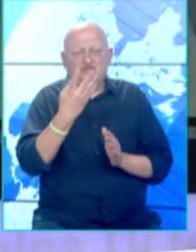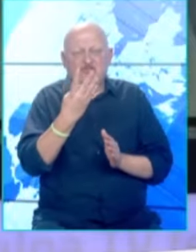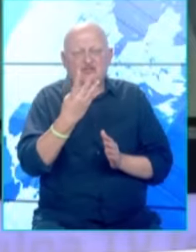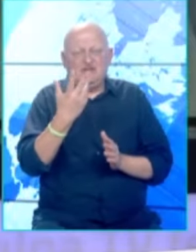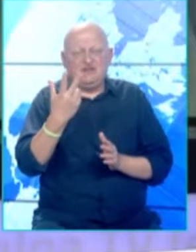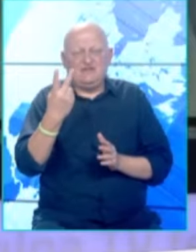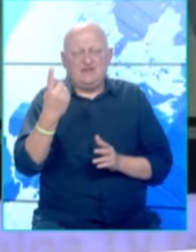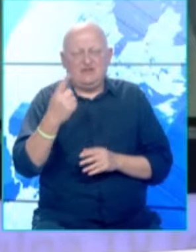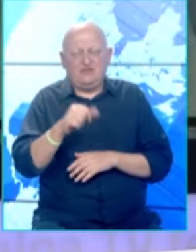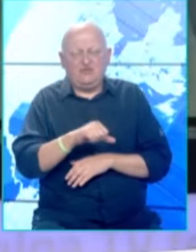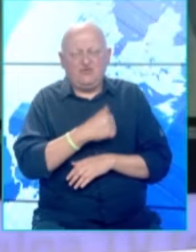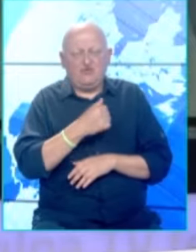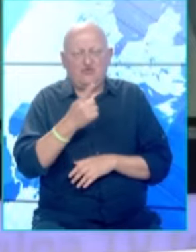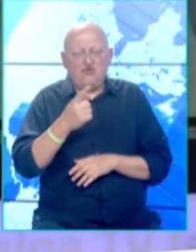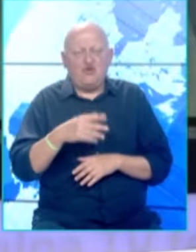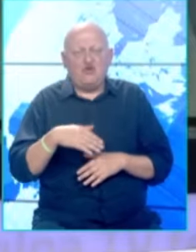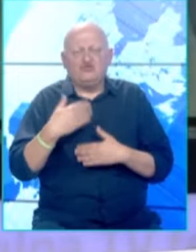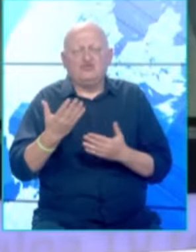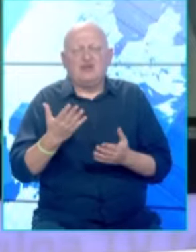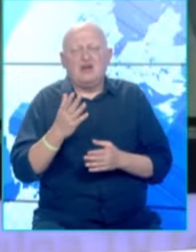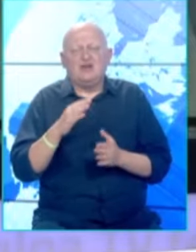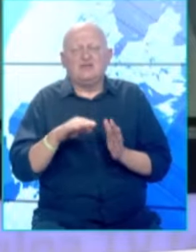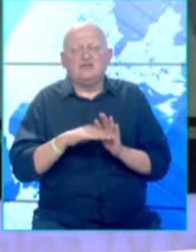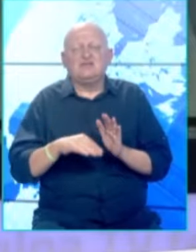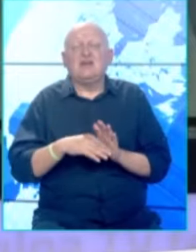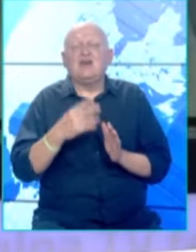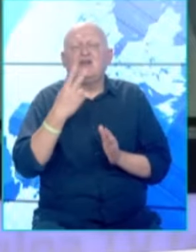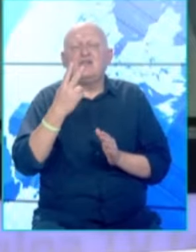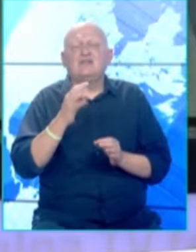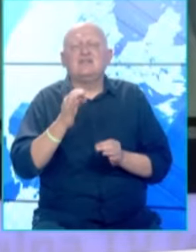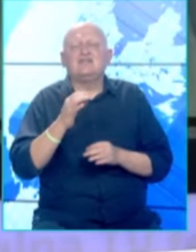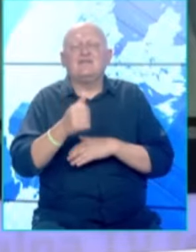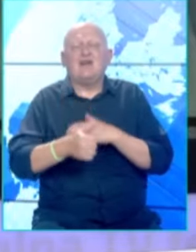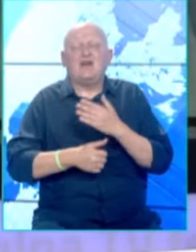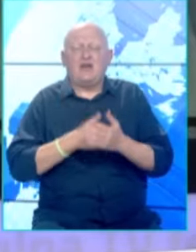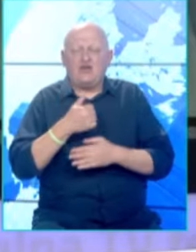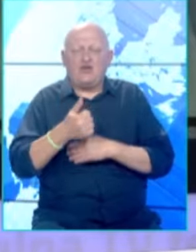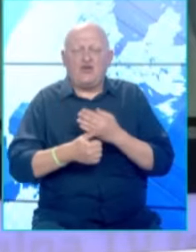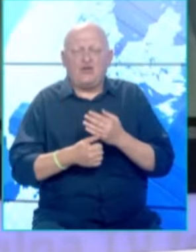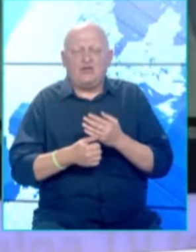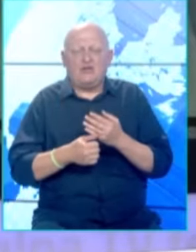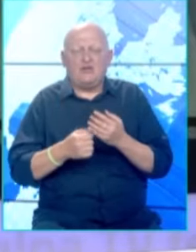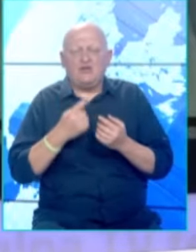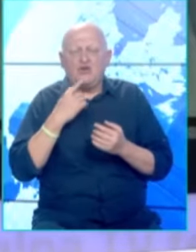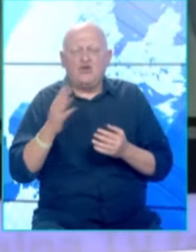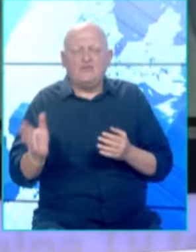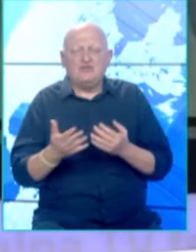4, 3, 2, 1 godinu. I oni će se, onako kako to zakon predviđa, svake godine kome ističe mandat mijenjati.